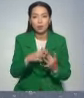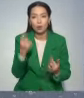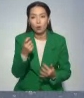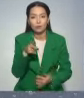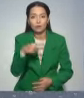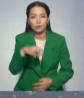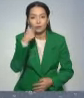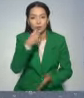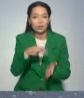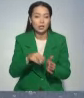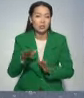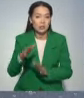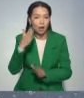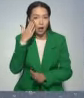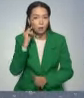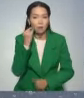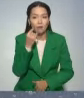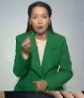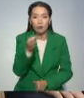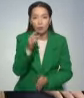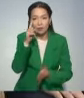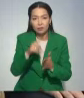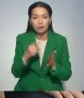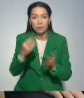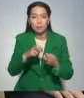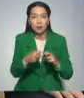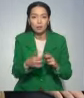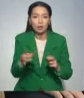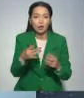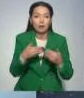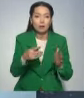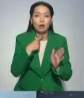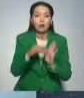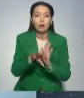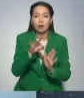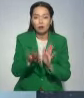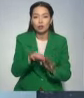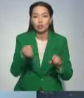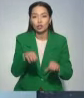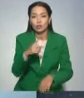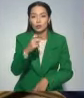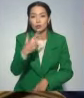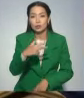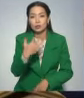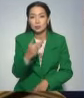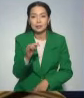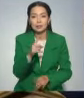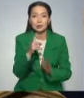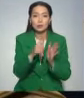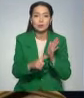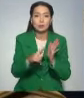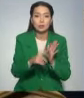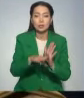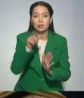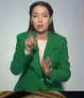стал заместителем Акима Павлодарской области доверить ему проблемы региона на открытом голосовании решили 135 из 177 депутатов